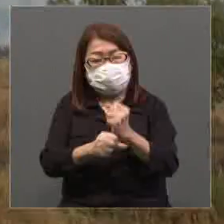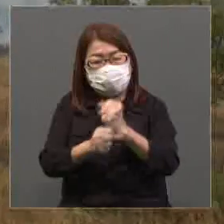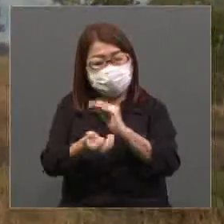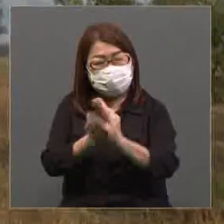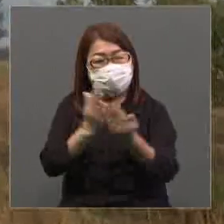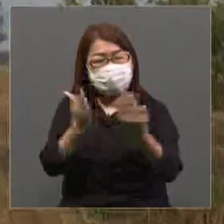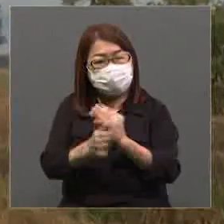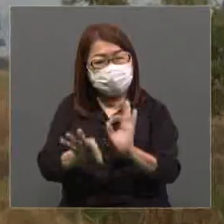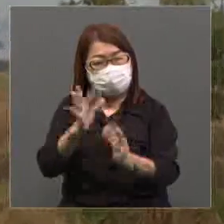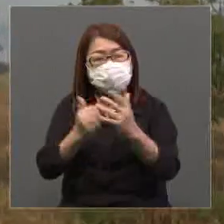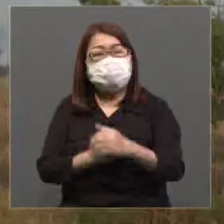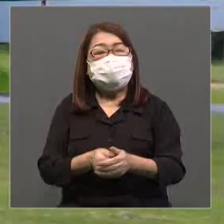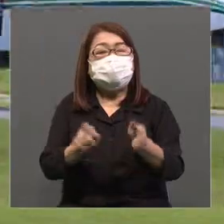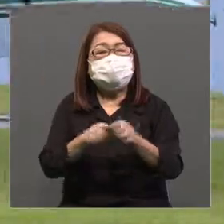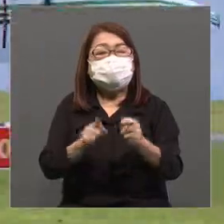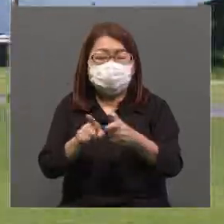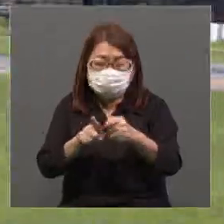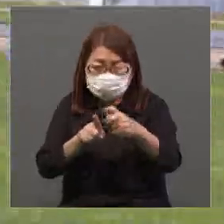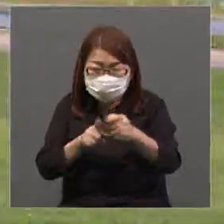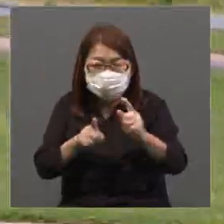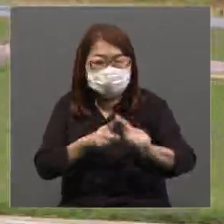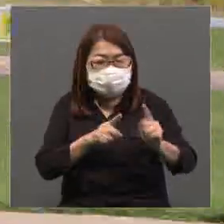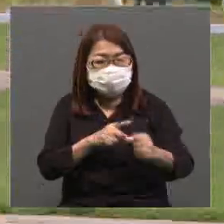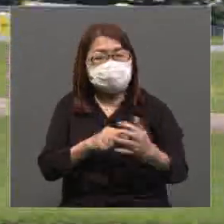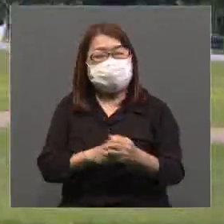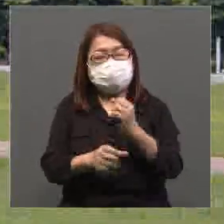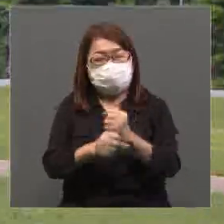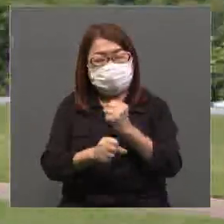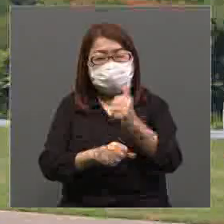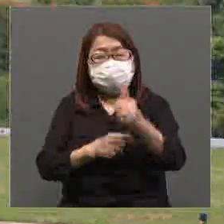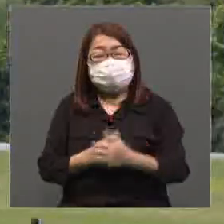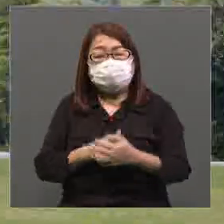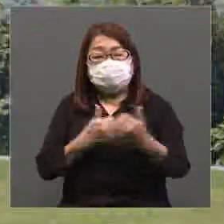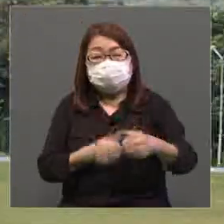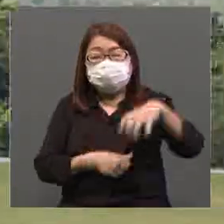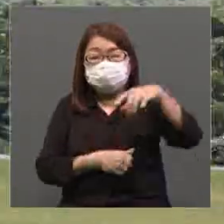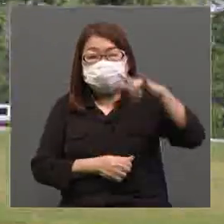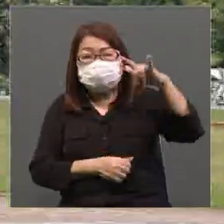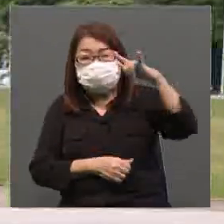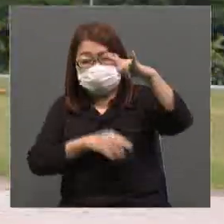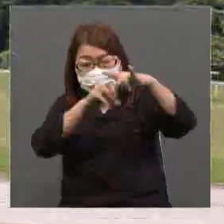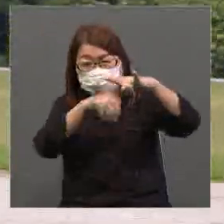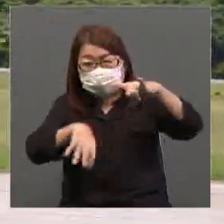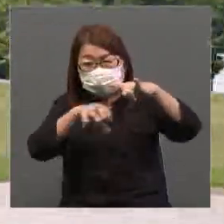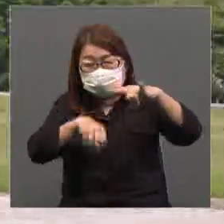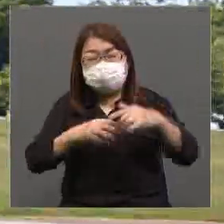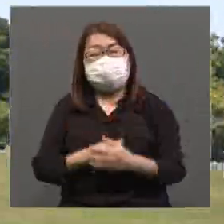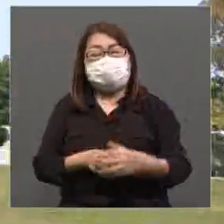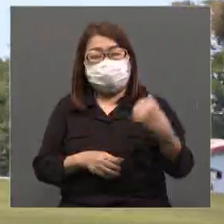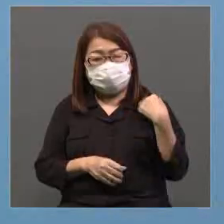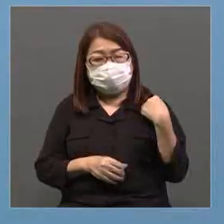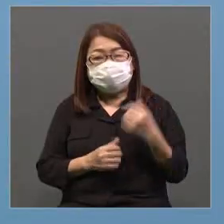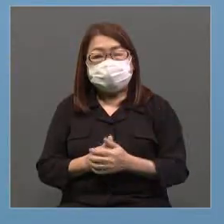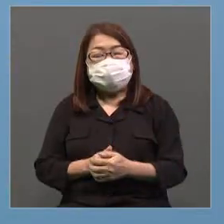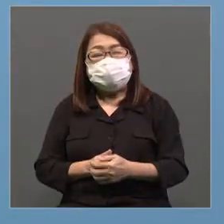เป็นอาหารหมักจากเปลือกและสั่งข้าวโพดเลี้ยงสัตว์ค่ะและสำหรับการปฏิบัติการของกรมฝนหลวงและการบินเกษตรนะครับก็ได้มีการตั้ง